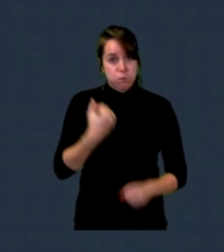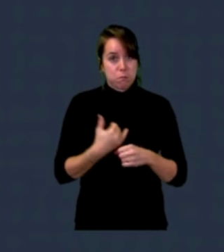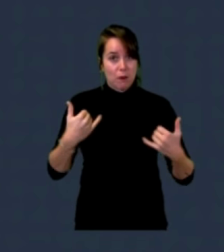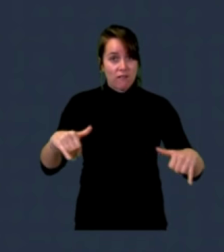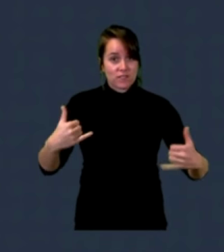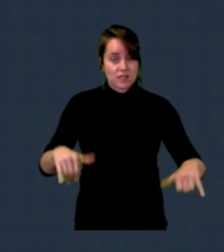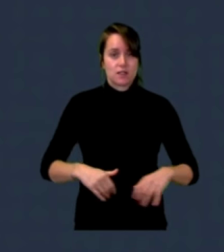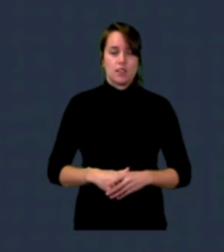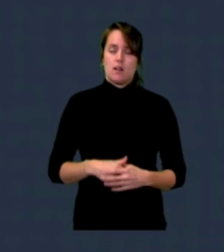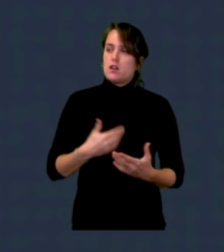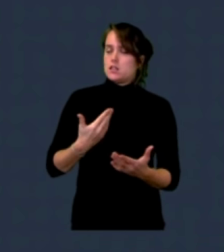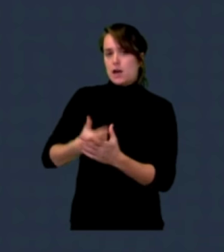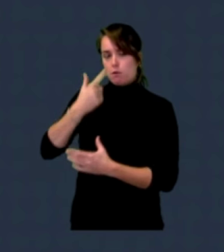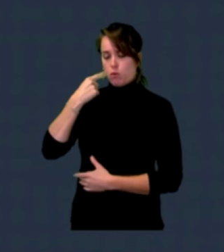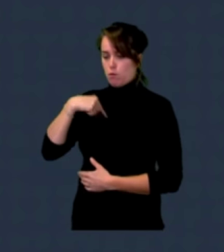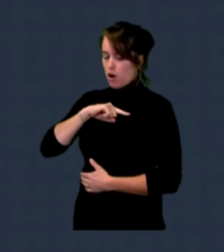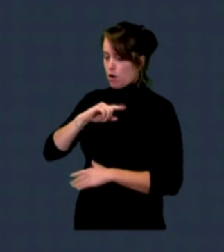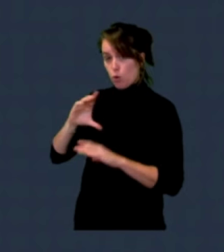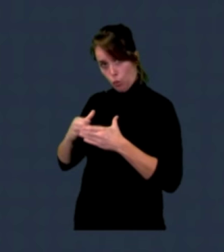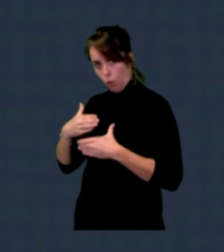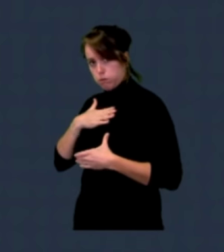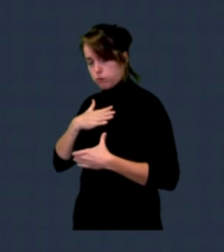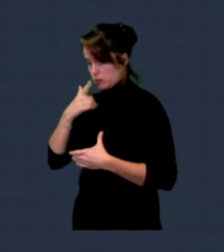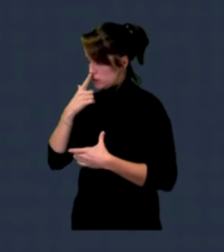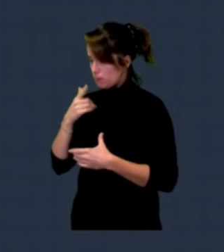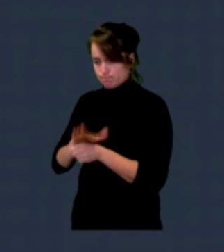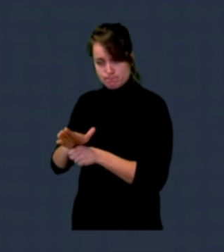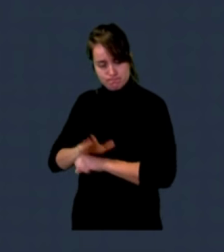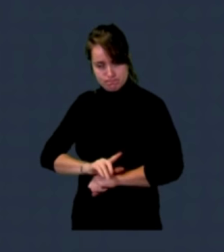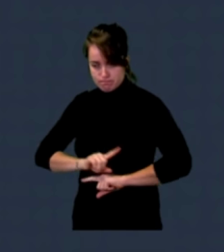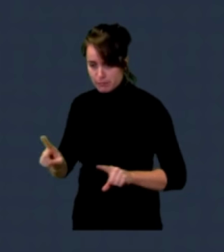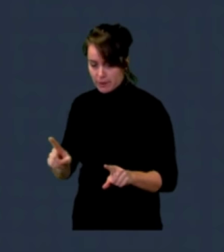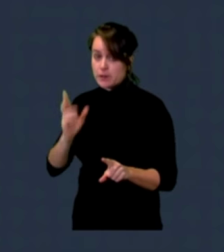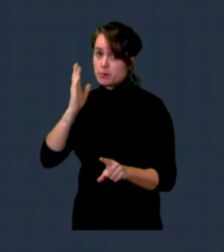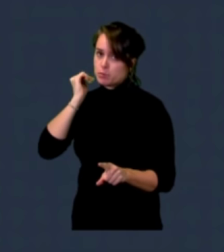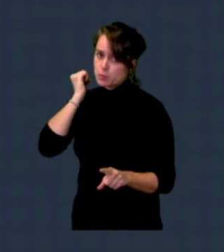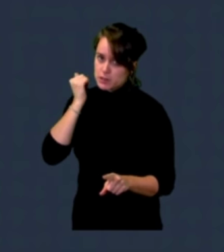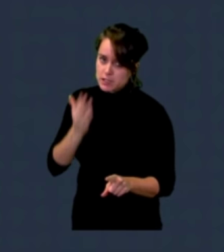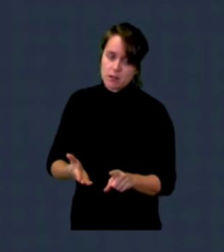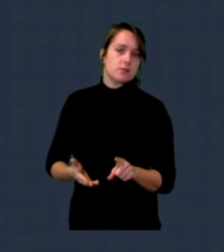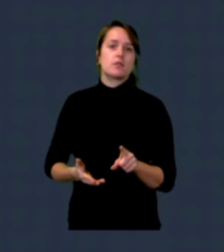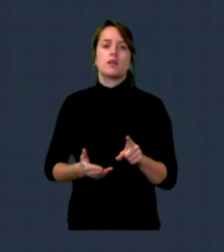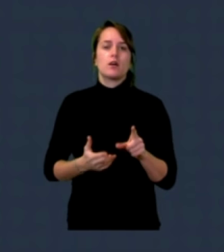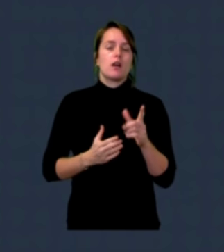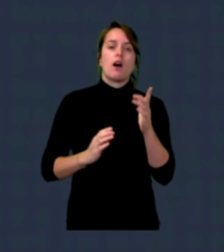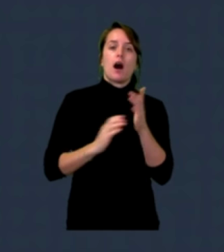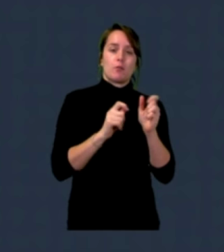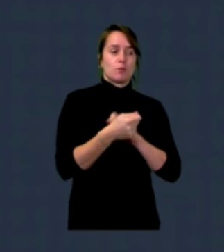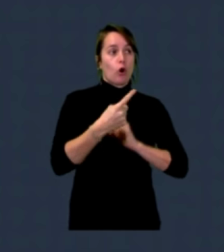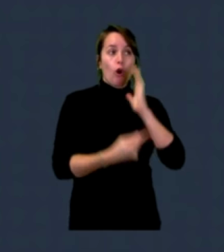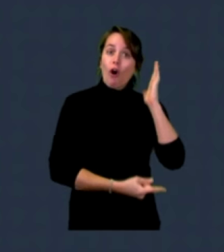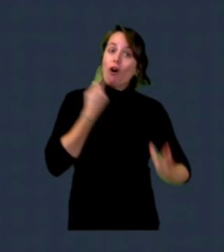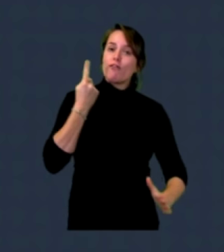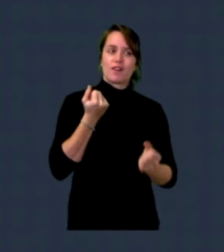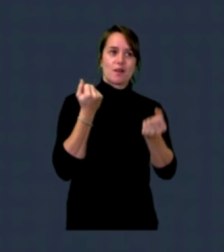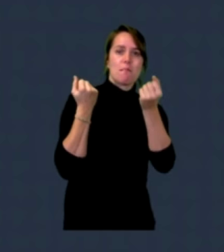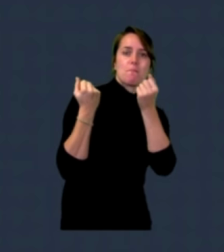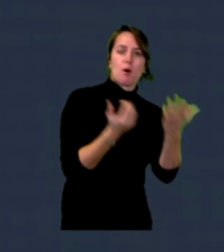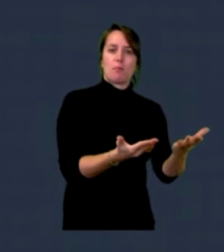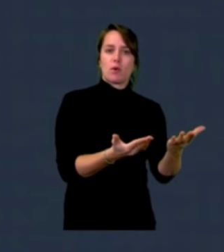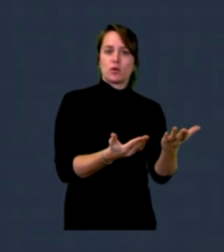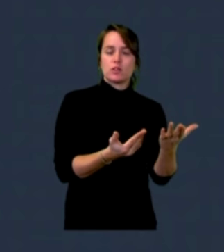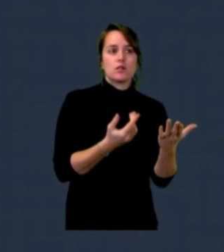pas à mon groupe et aux autres personnes qui ont voté pour cet amendement. C'est pour ça qu'on se permet de le reposer, pour